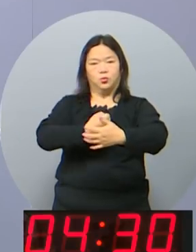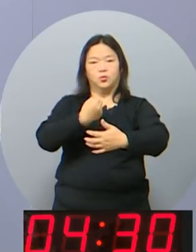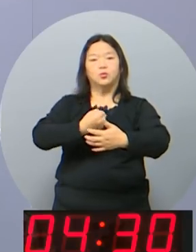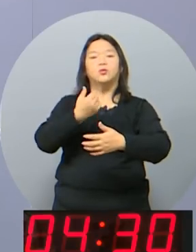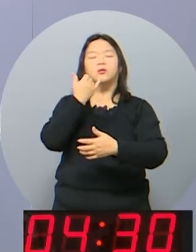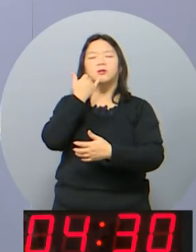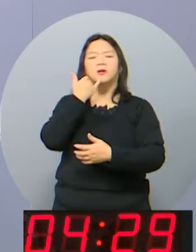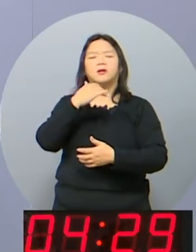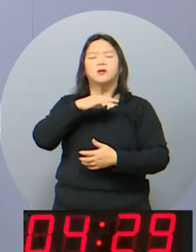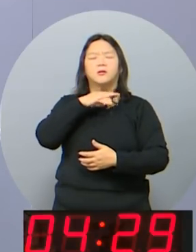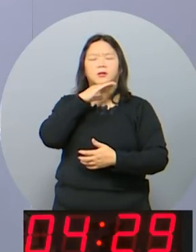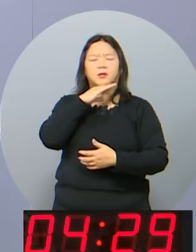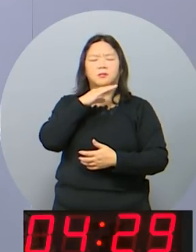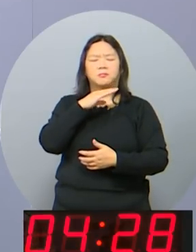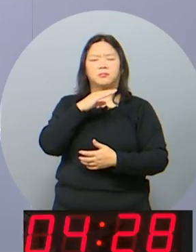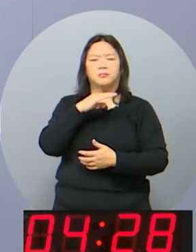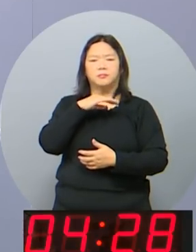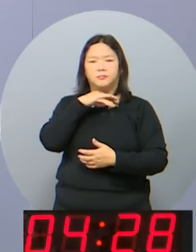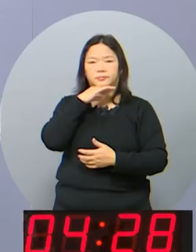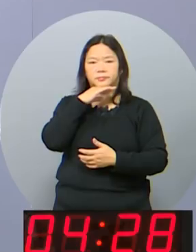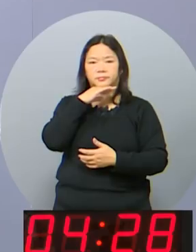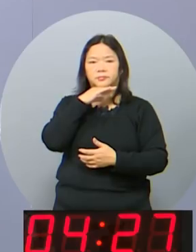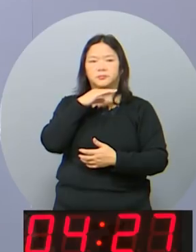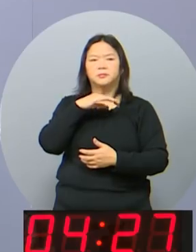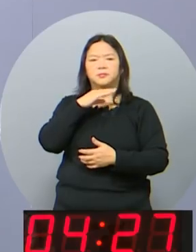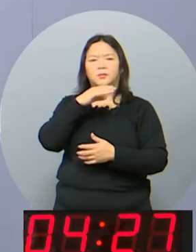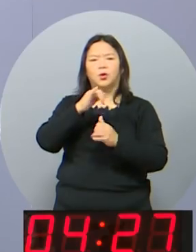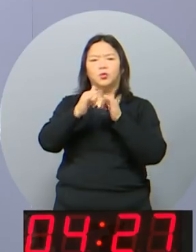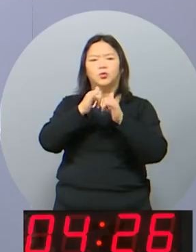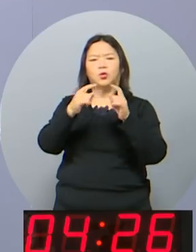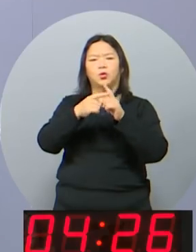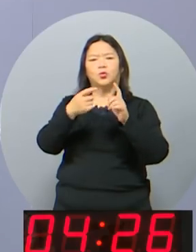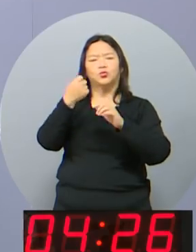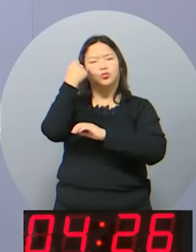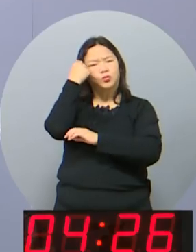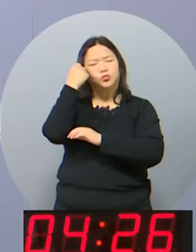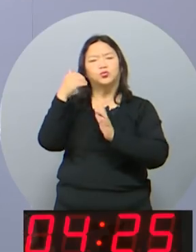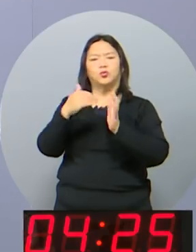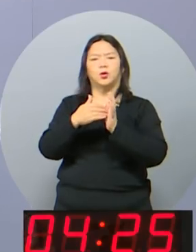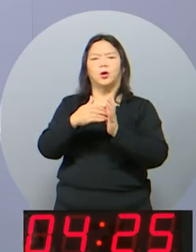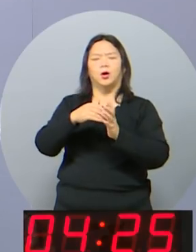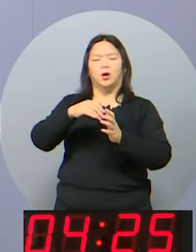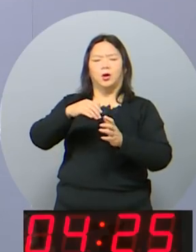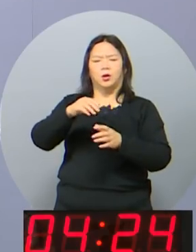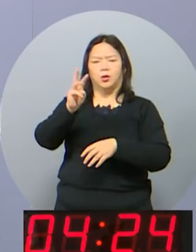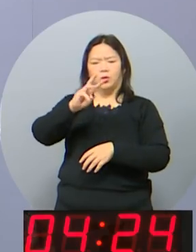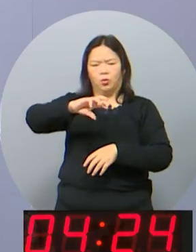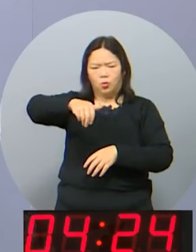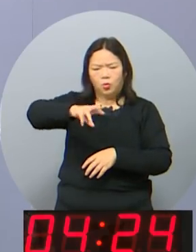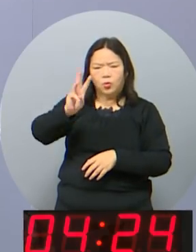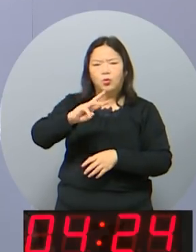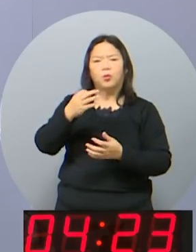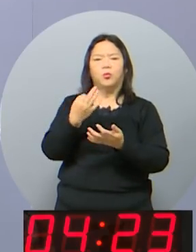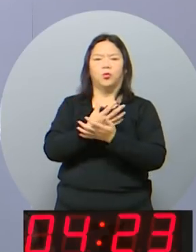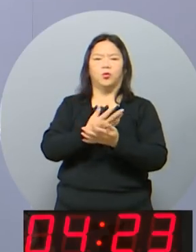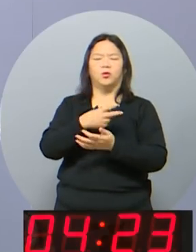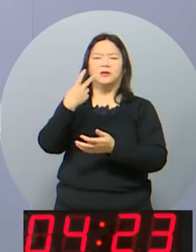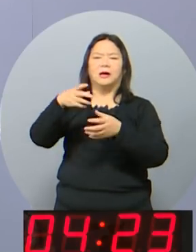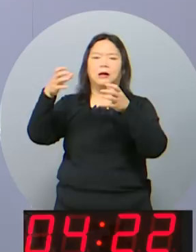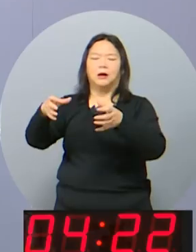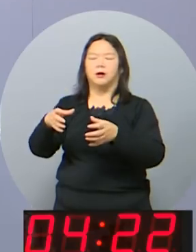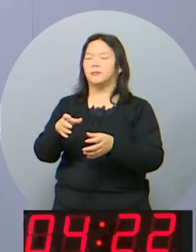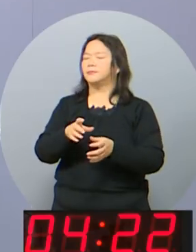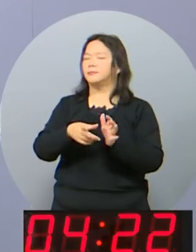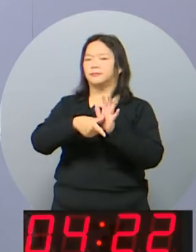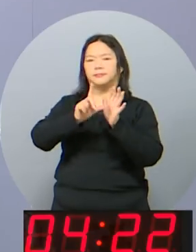要等到那个居民都进驻了，然后没有水了，再来想说要新建蓄水